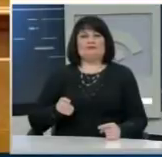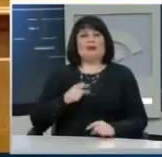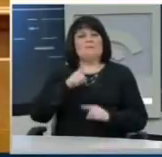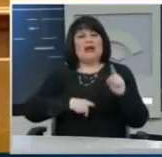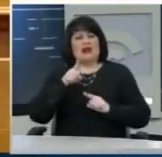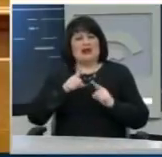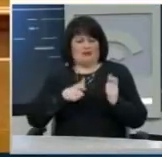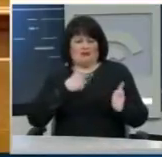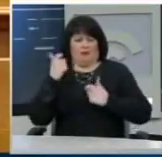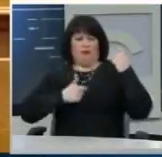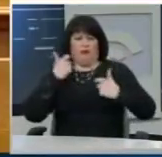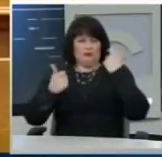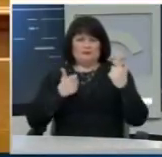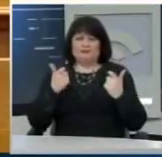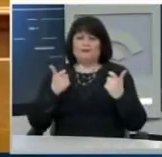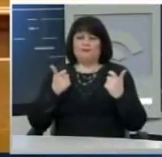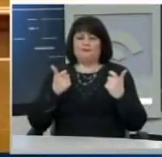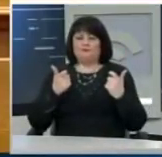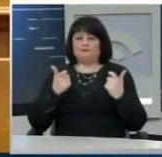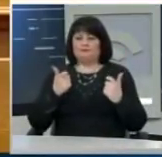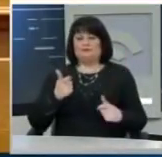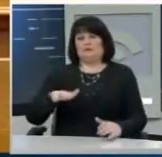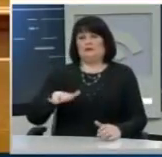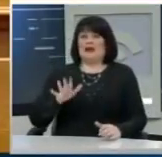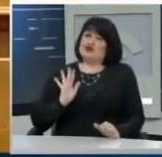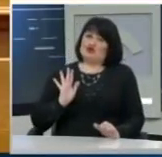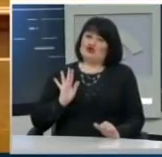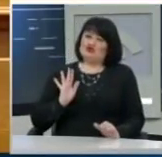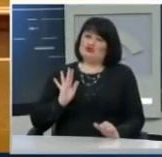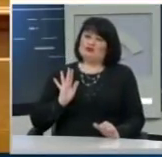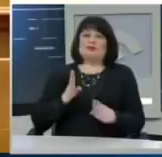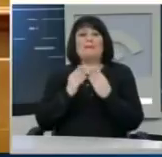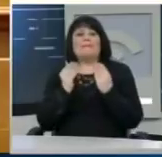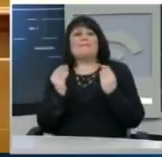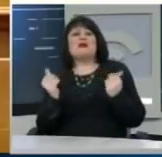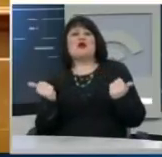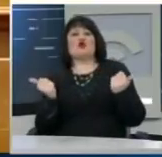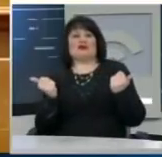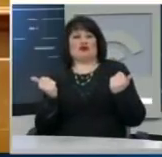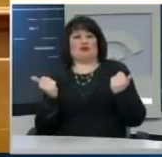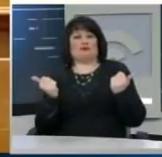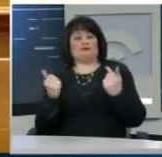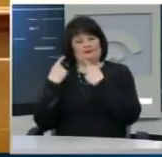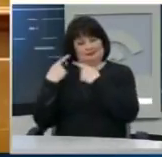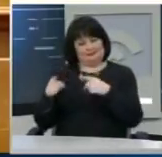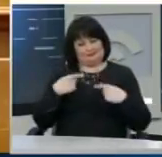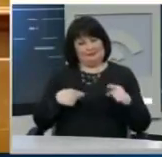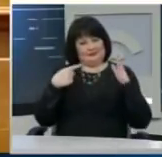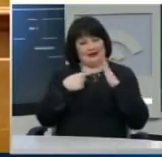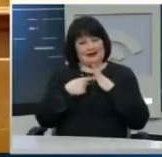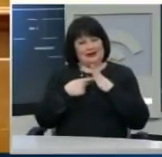φωνές, ήδη υπάρχουν φωνές, και αυτό ίσως είναι ένα ποιοτικό στοιχείο διαφοράς από το